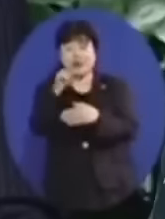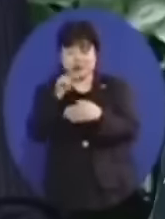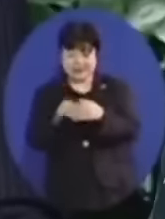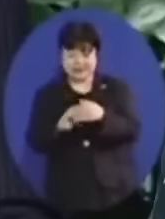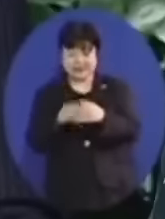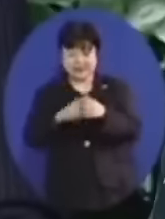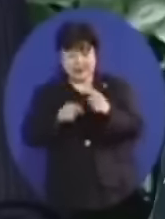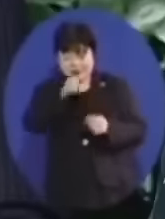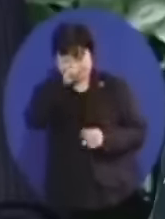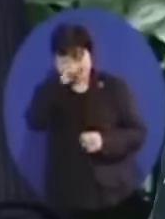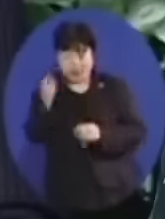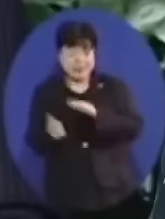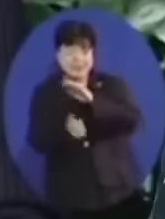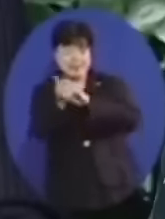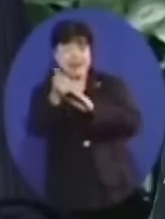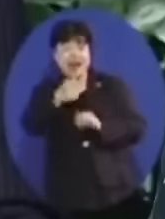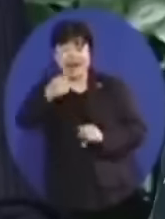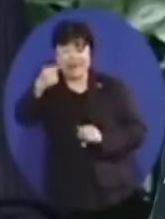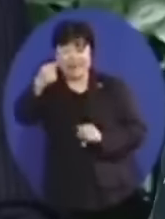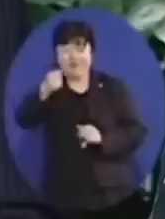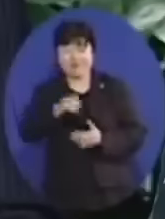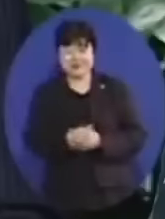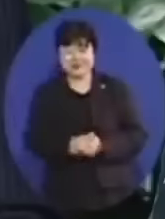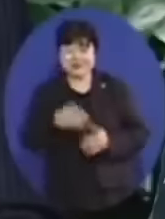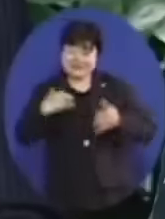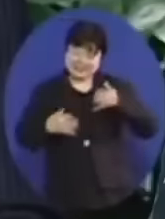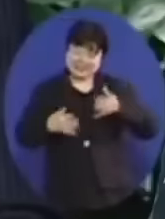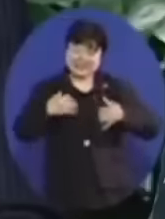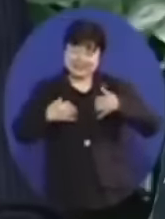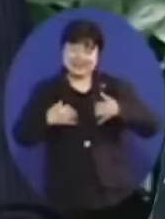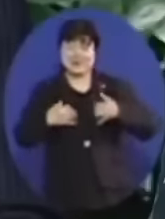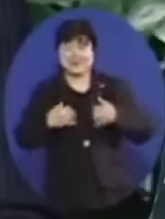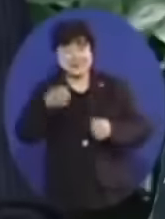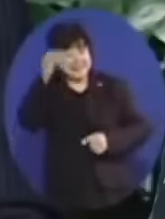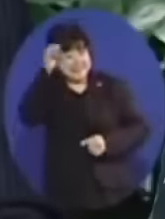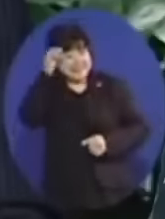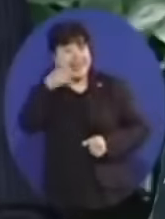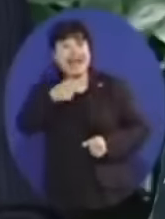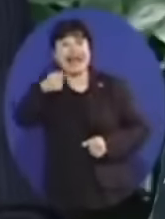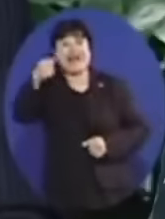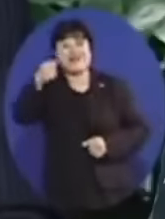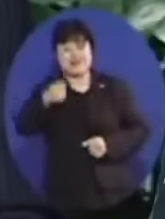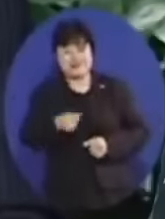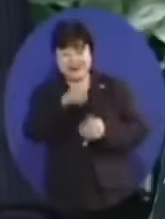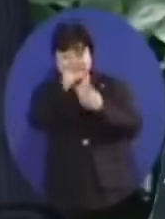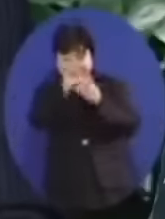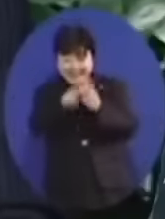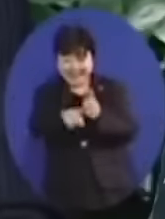더 좋은 희망을 갖고 즐거운 기대를 갖고 나아가면